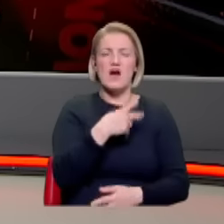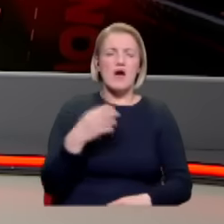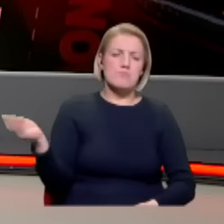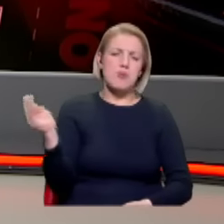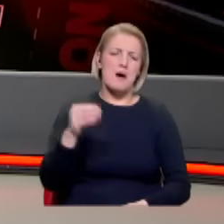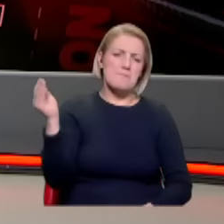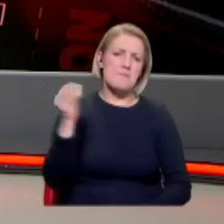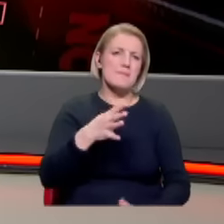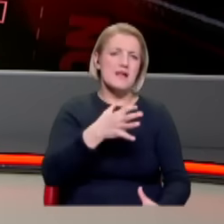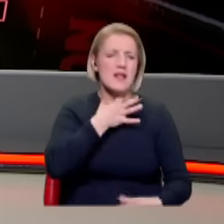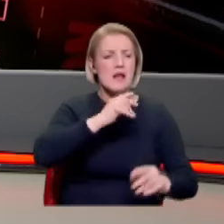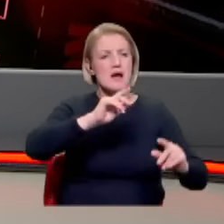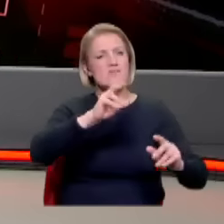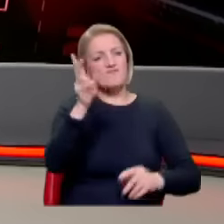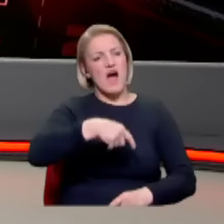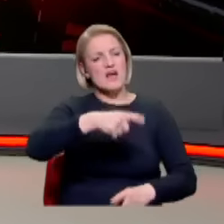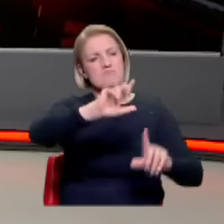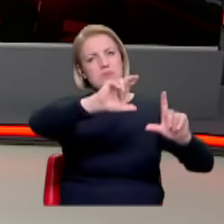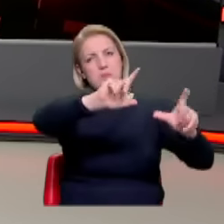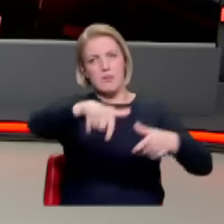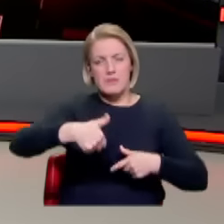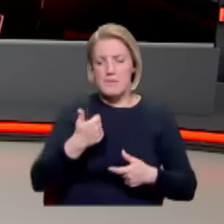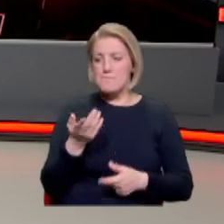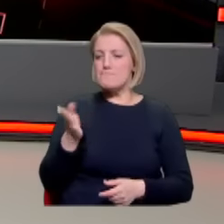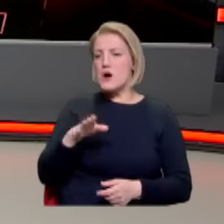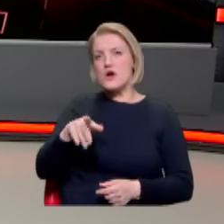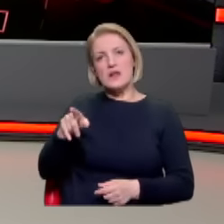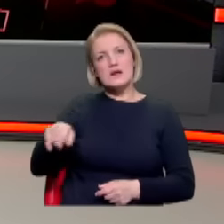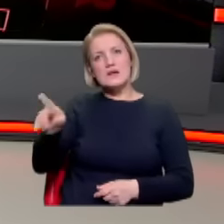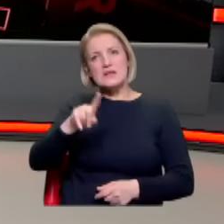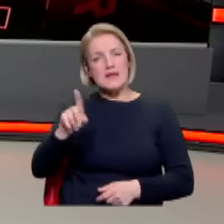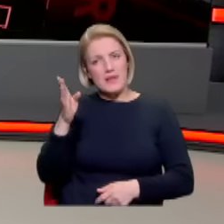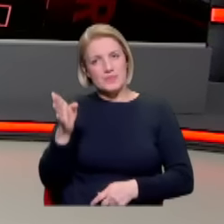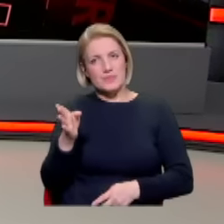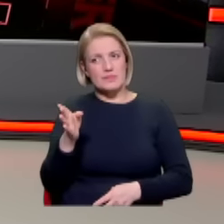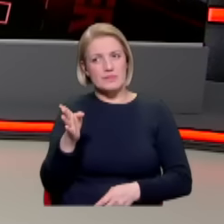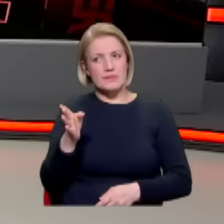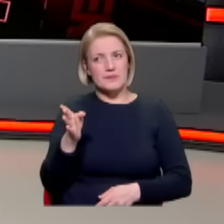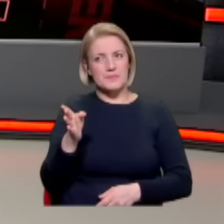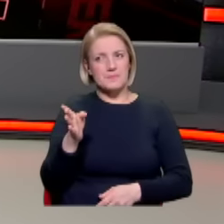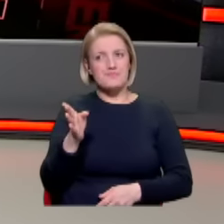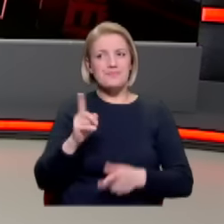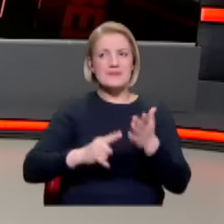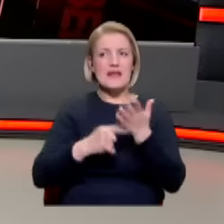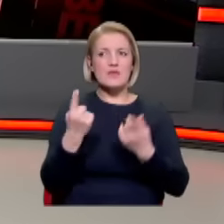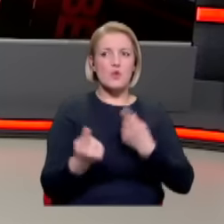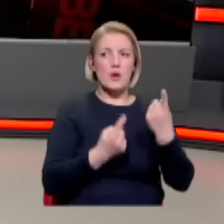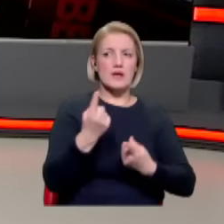koyuyorlar. Dar gelirliden. Dolaylı vergiler, şunlar bunlar. Başkalarından ithal edilen